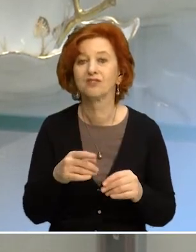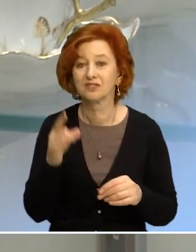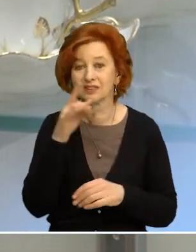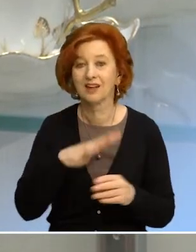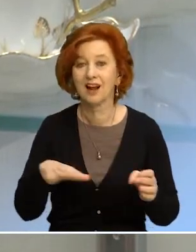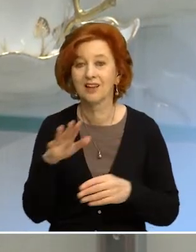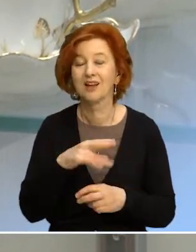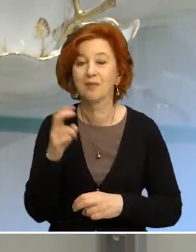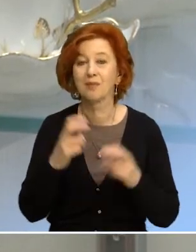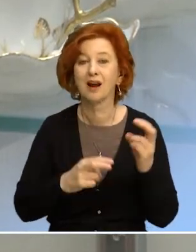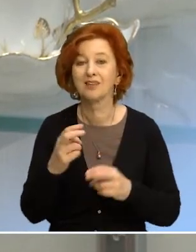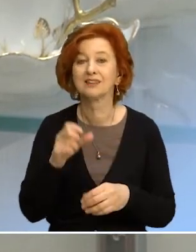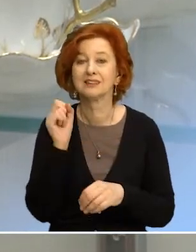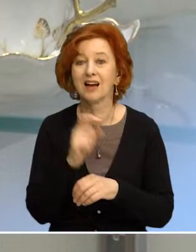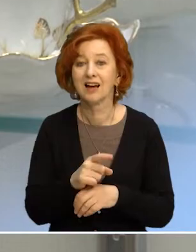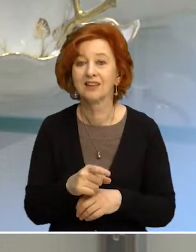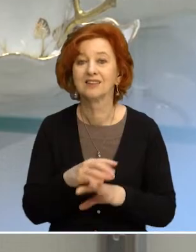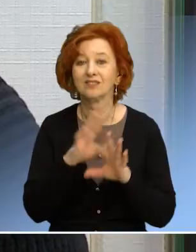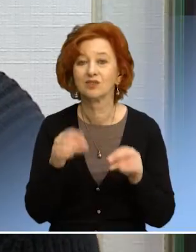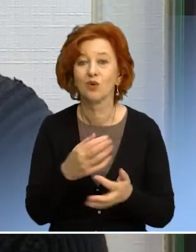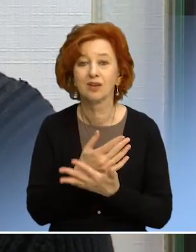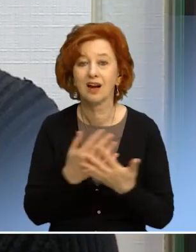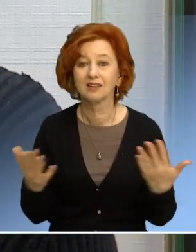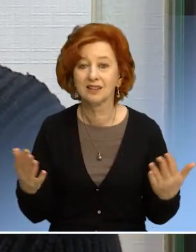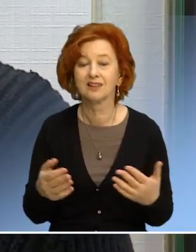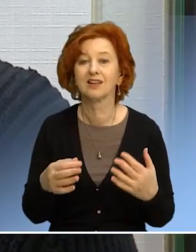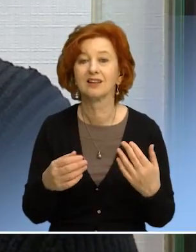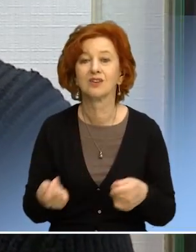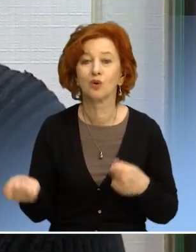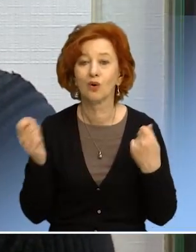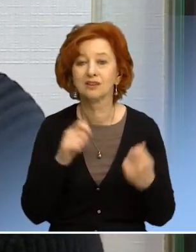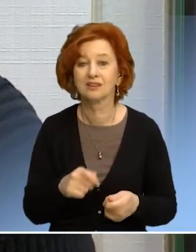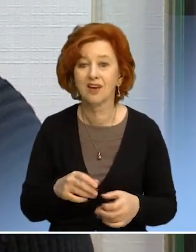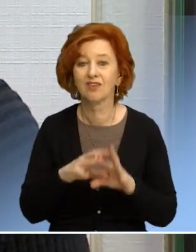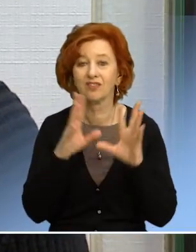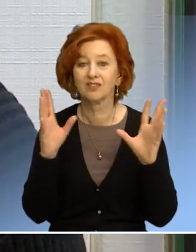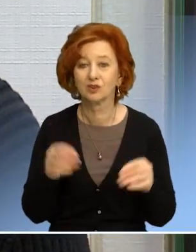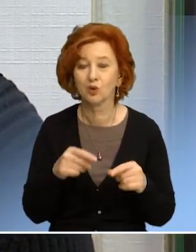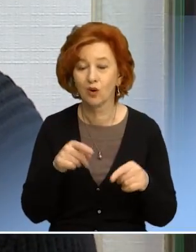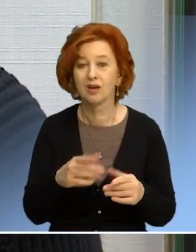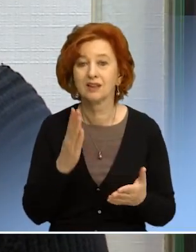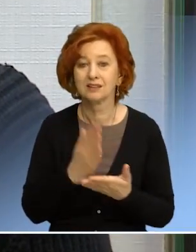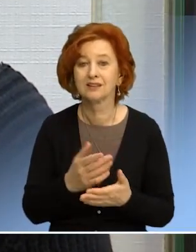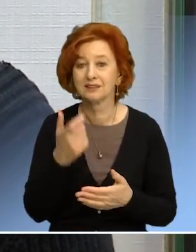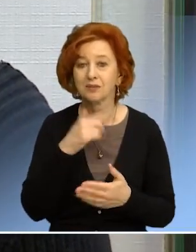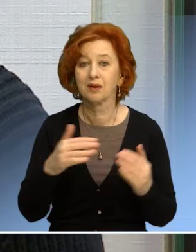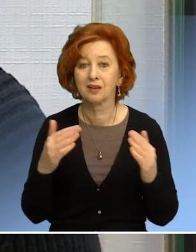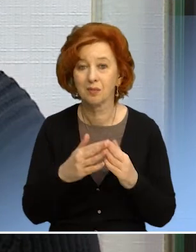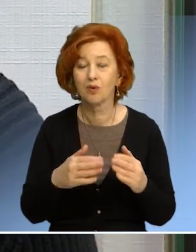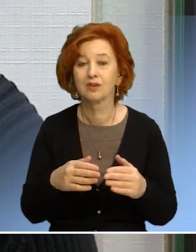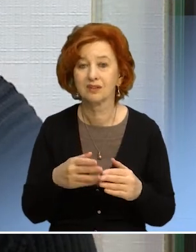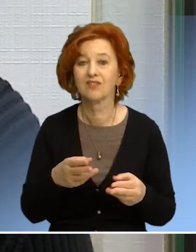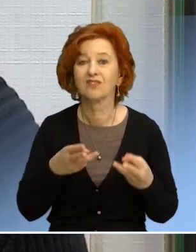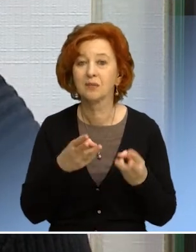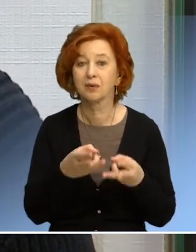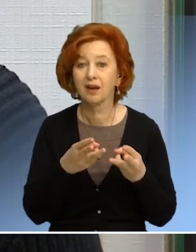которая производит нам сейчас все, и заказать на различных доставках это все буквально к себе домой, и